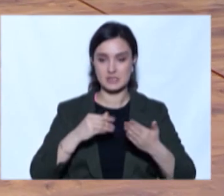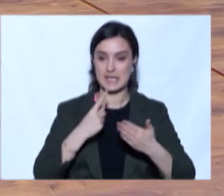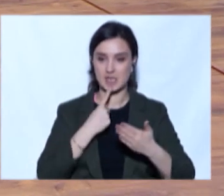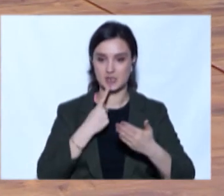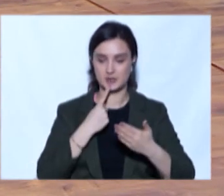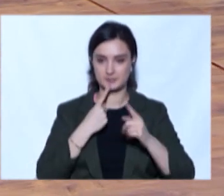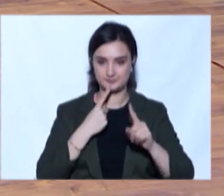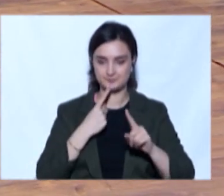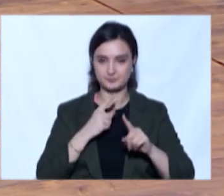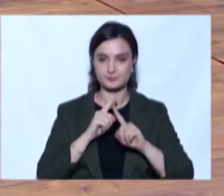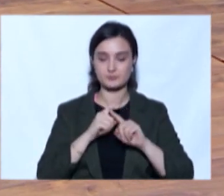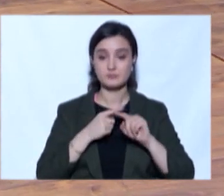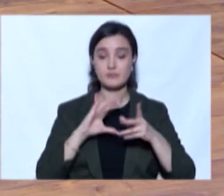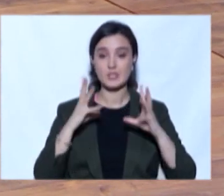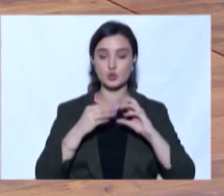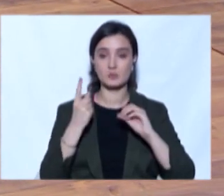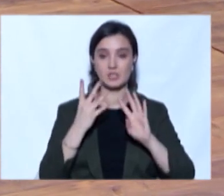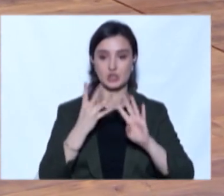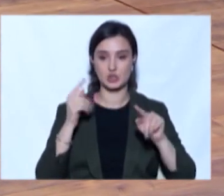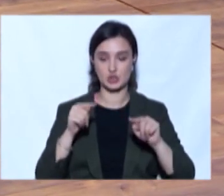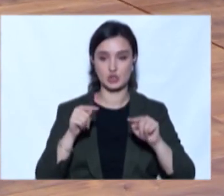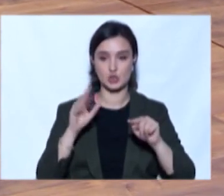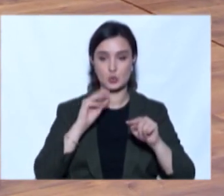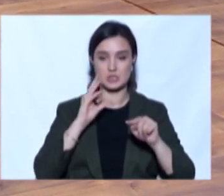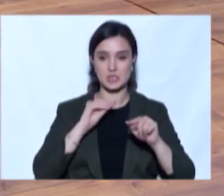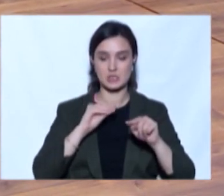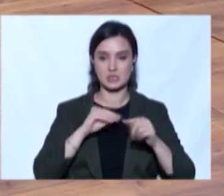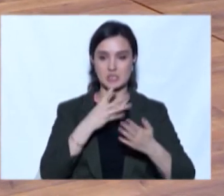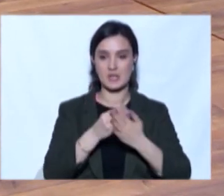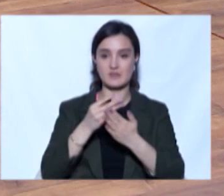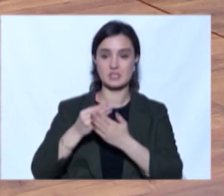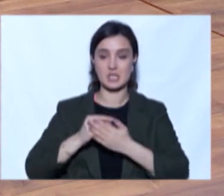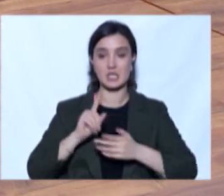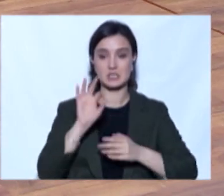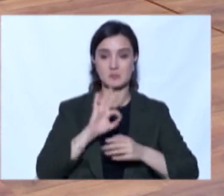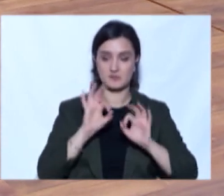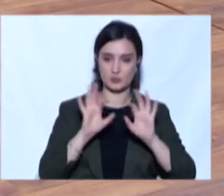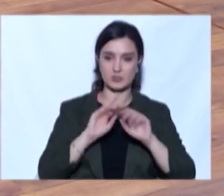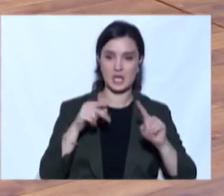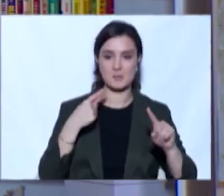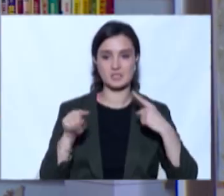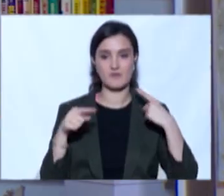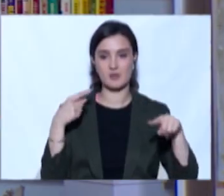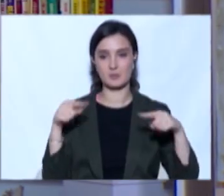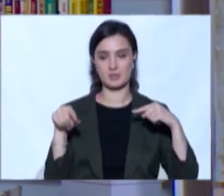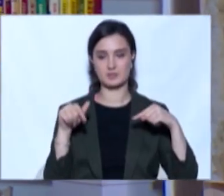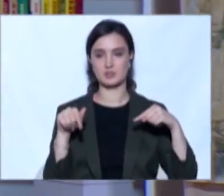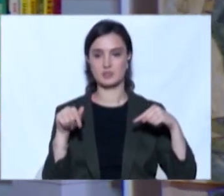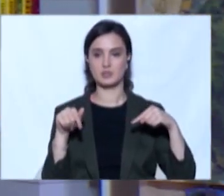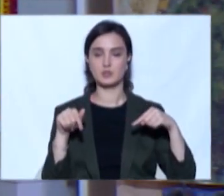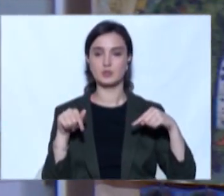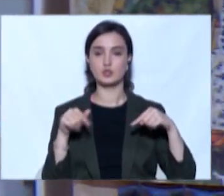ენით. საერთოდ პირველ რიგში, როდესაც მახასიათებლებზე გადავდივართ და განმასხვავებლებზე,